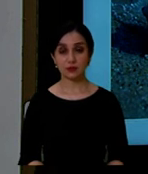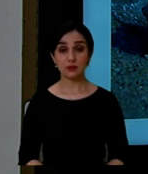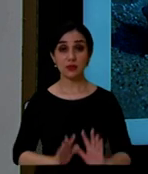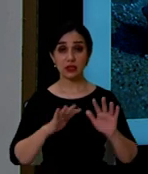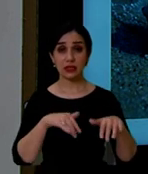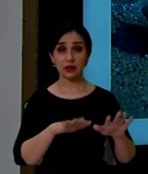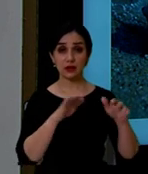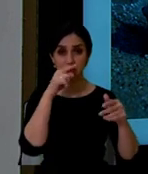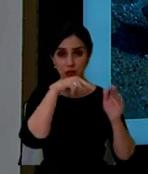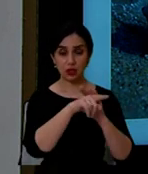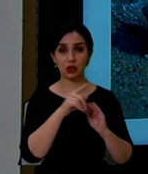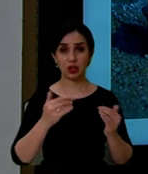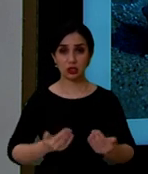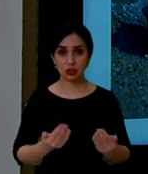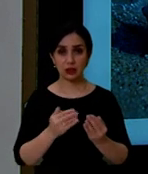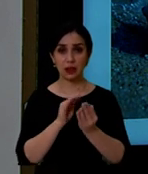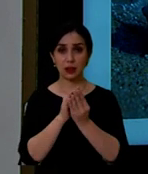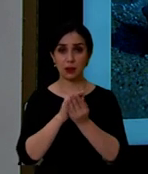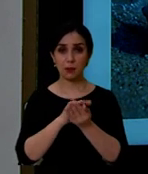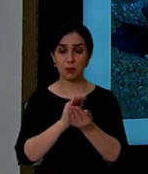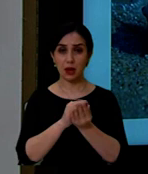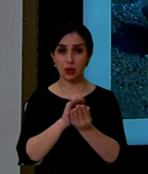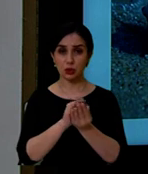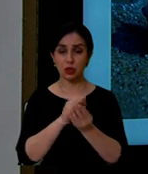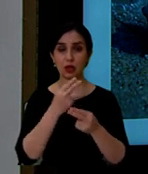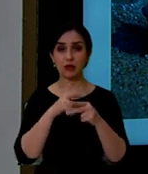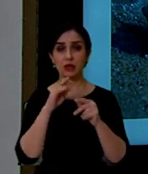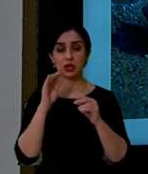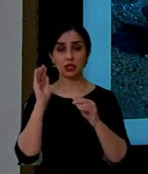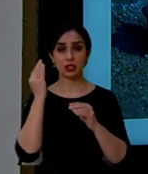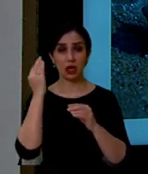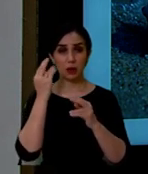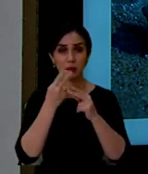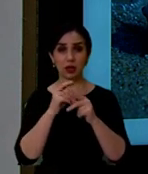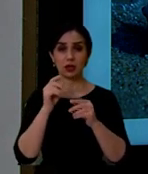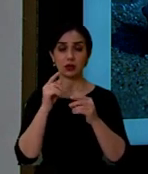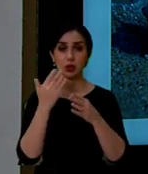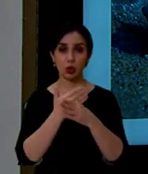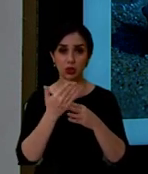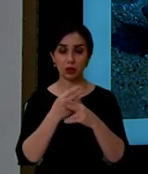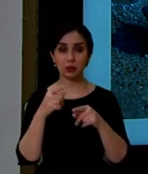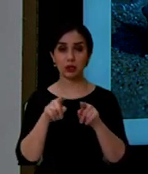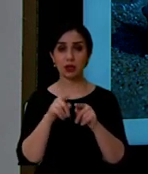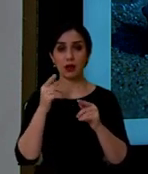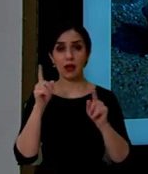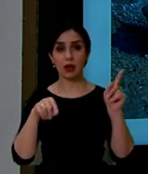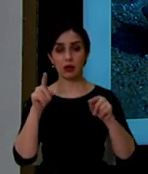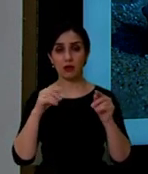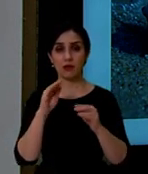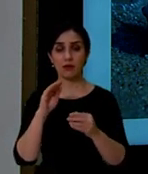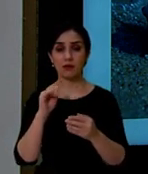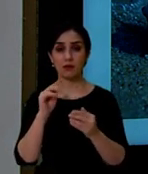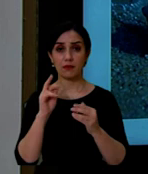Dengizda yashaydigan molluskalar jabralari yordamida qorin oyoqli molluskalarning ayrim vakillari